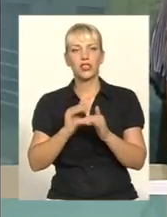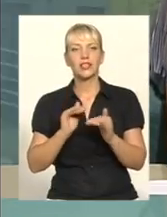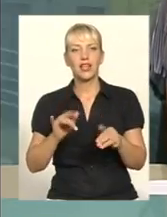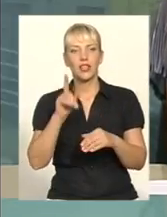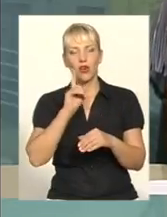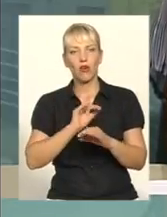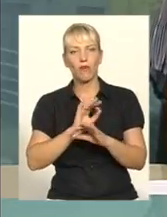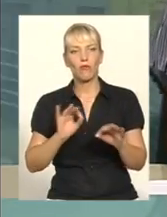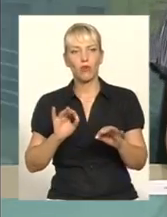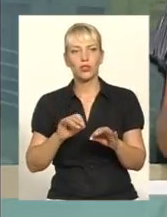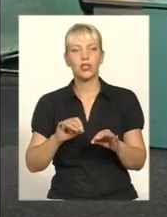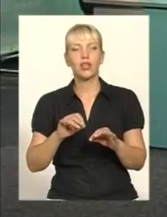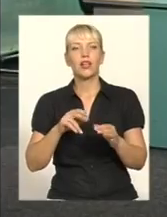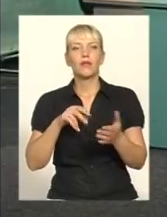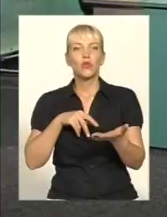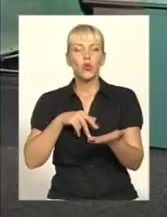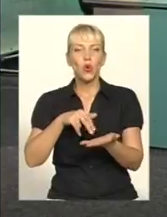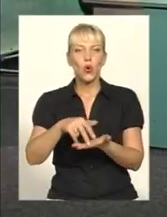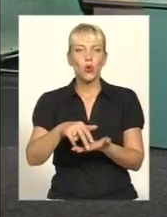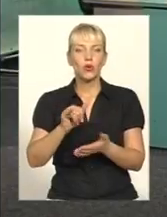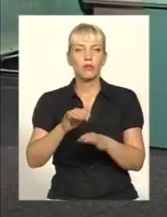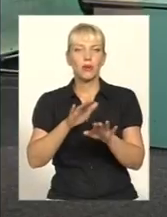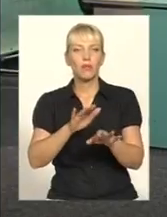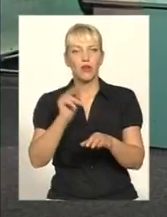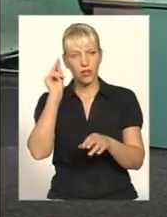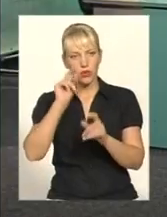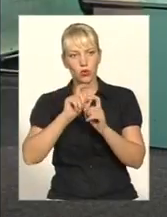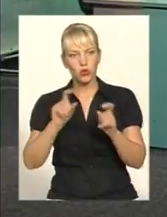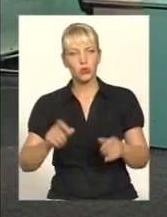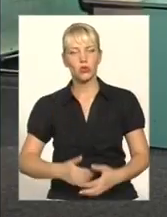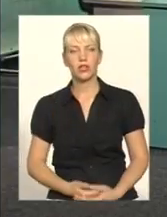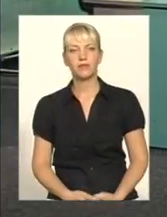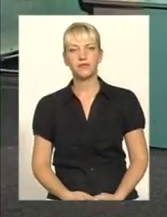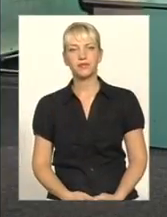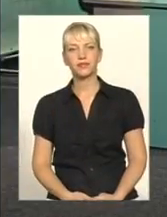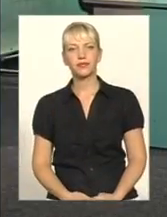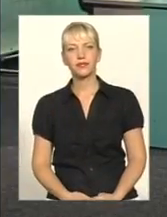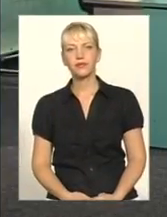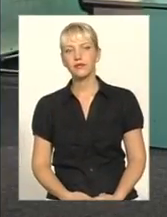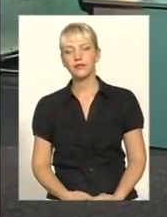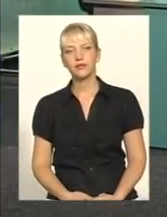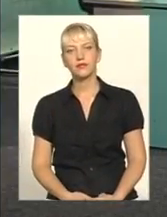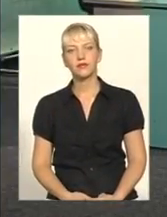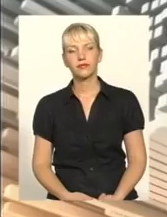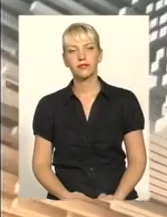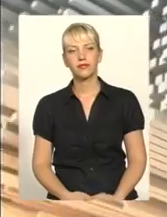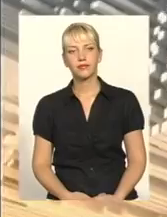комфорт доходу перебування їх в школі поруч зі школою. Прошу, будь ласка, коментар, а далі